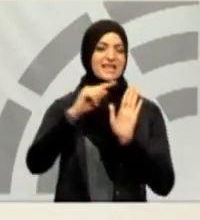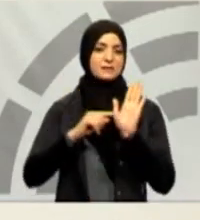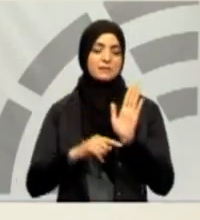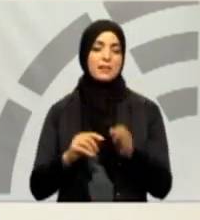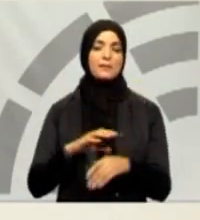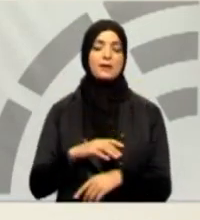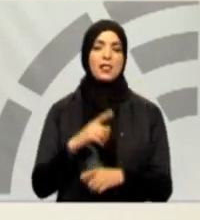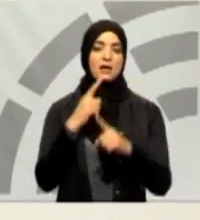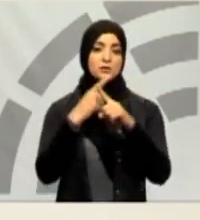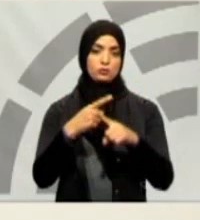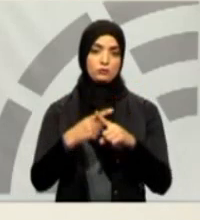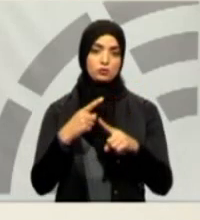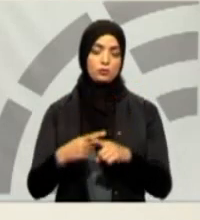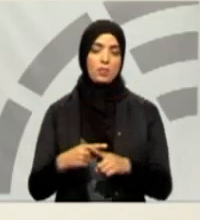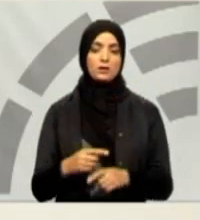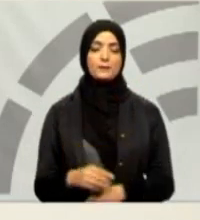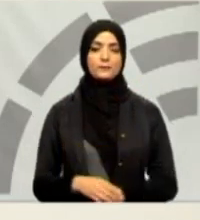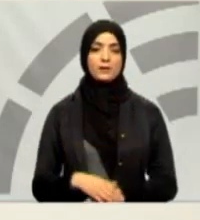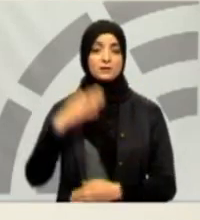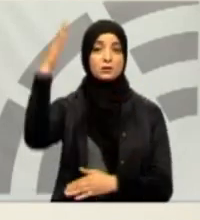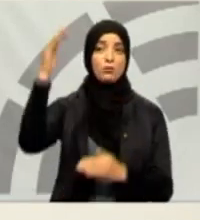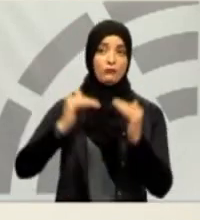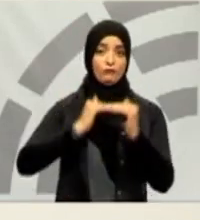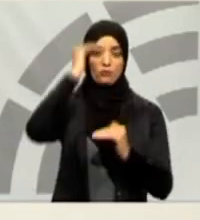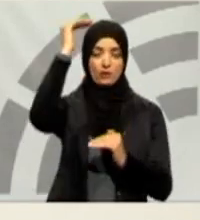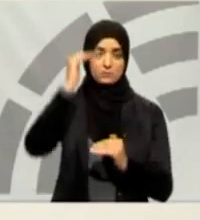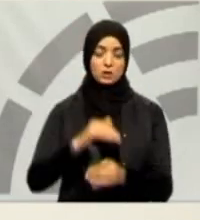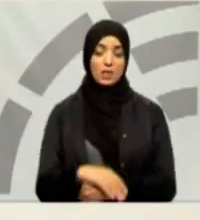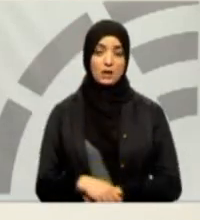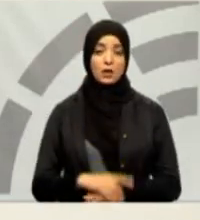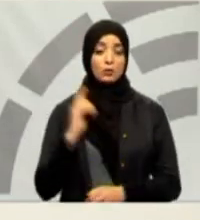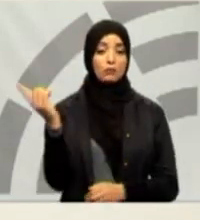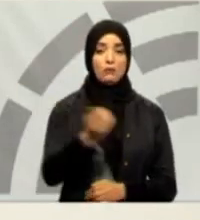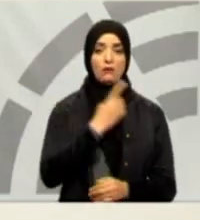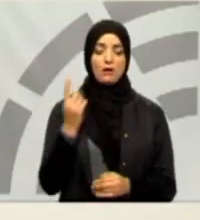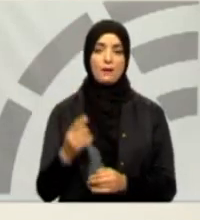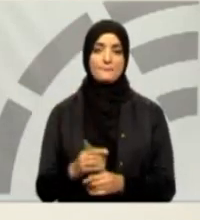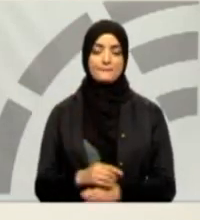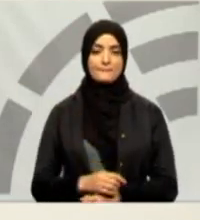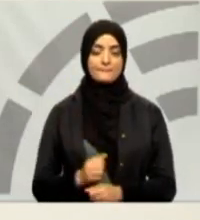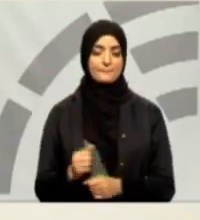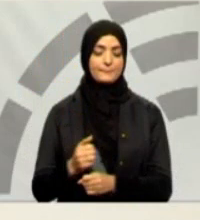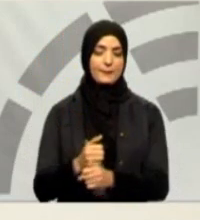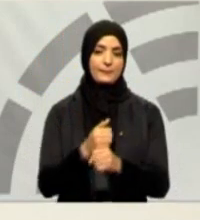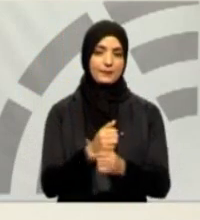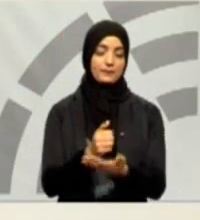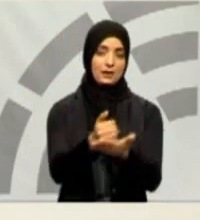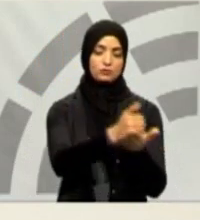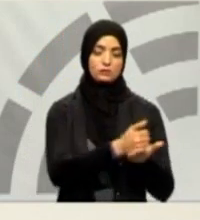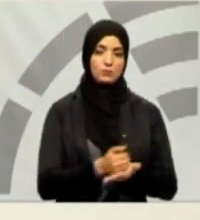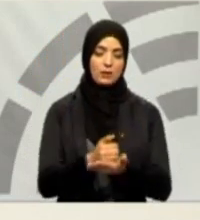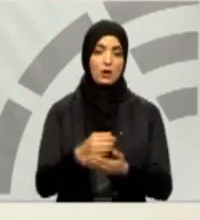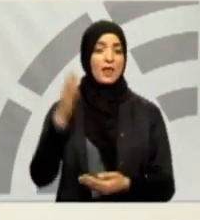القانون واعلم من الدوله وعلى اساس هذا الزاد نحب نكون مع بعضنا في المحطه هذه بثقه المولي